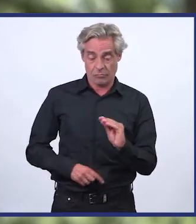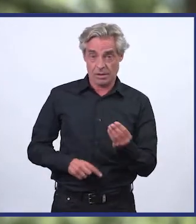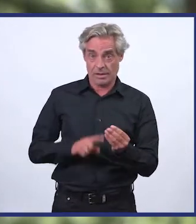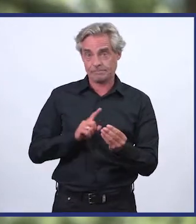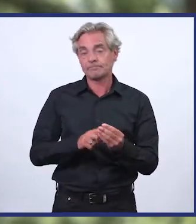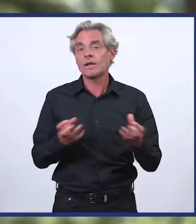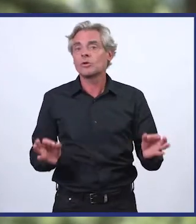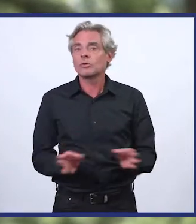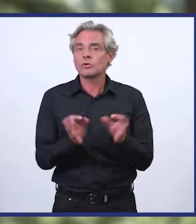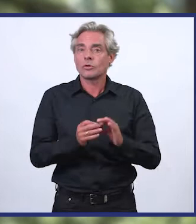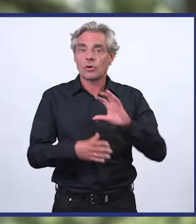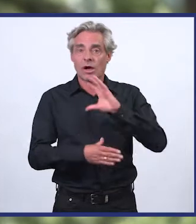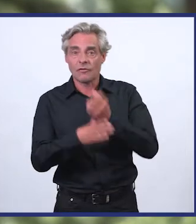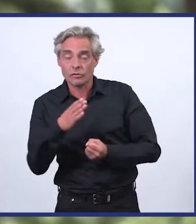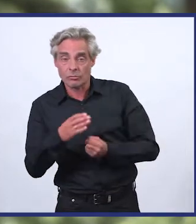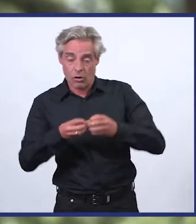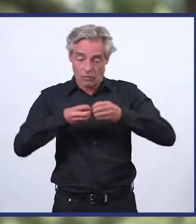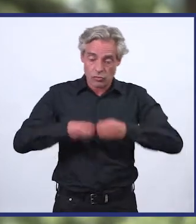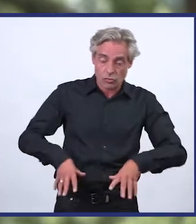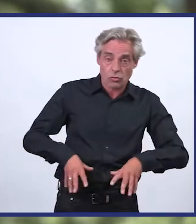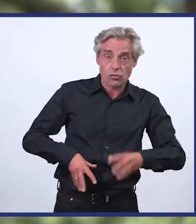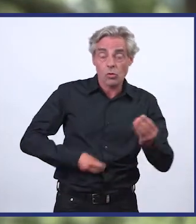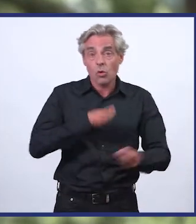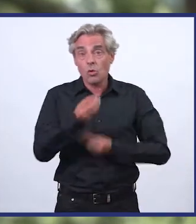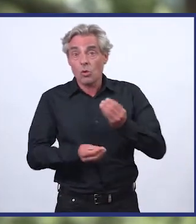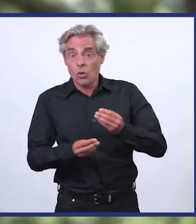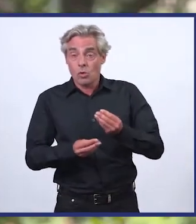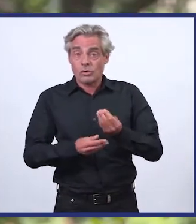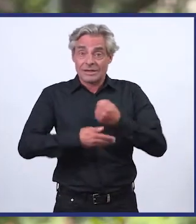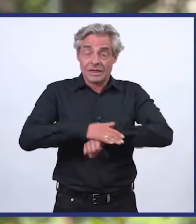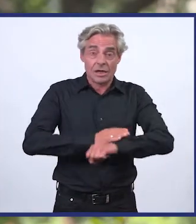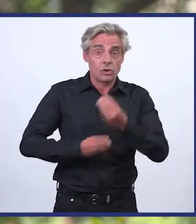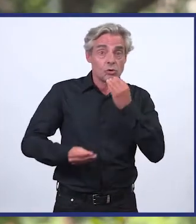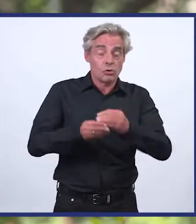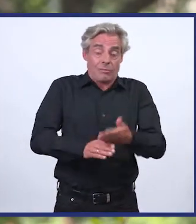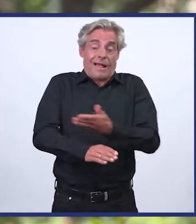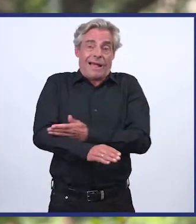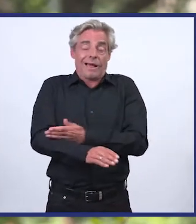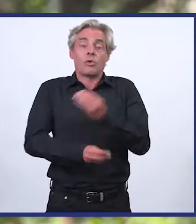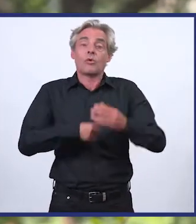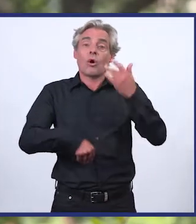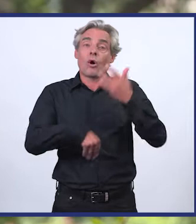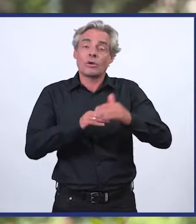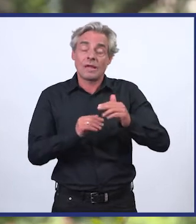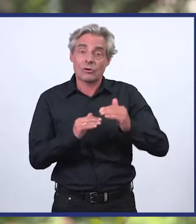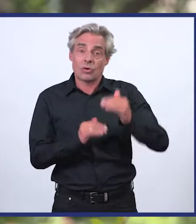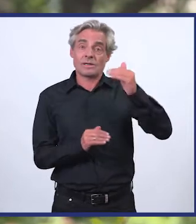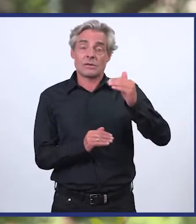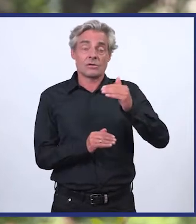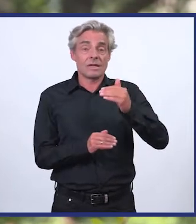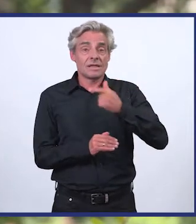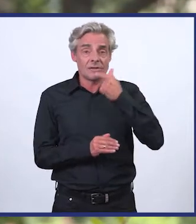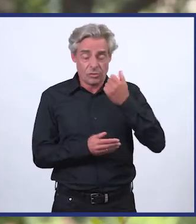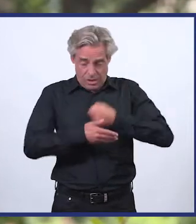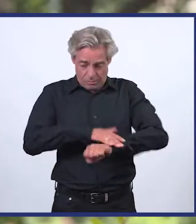conséquences pour le fœtus. Quelques avortements, des fausses couches ont été observés, des cas de prématurité ou ce qu'on appelle des retards de